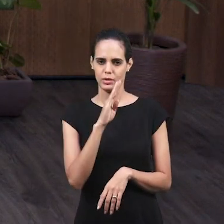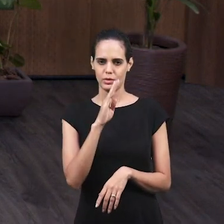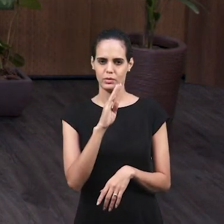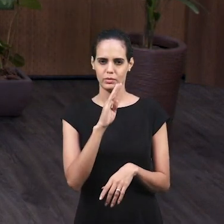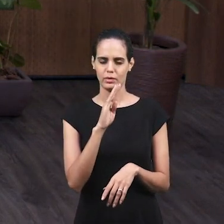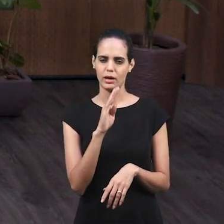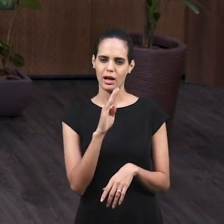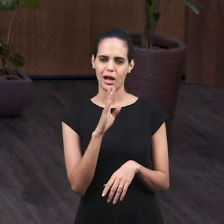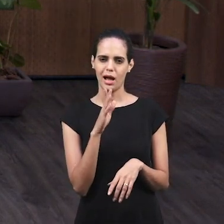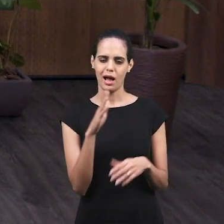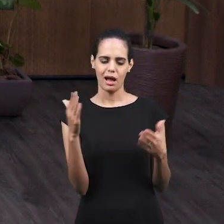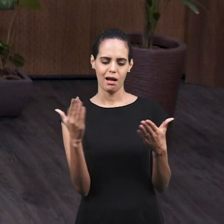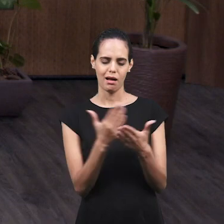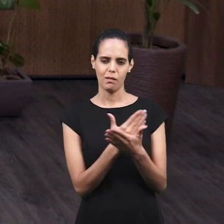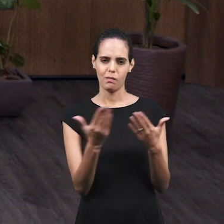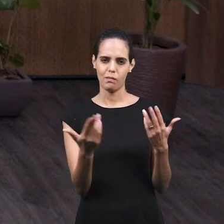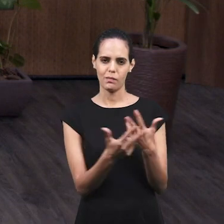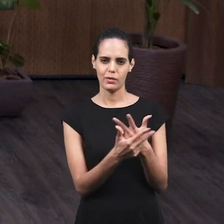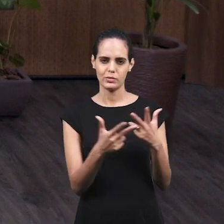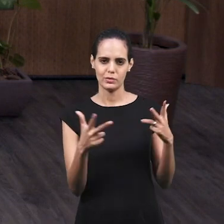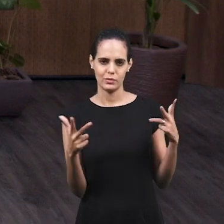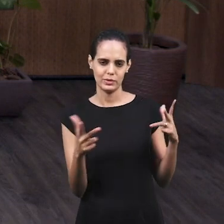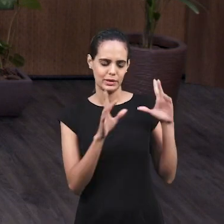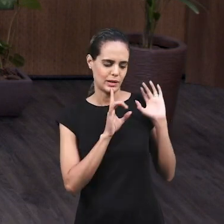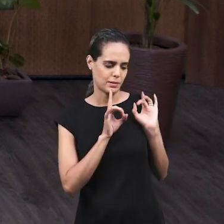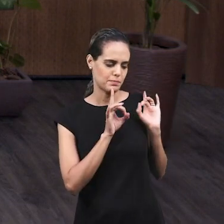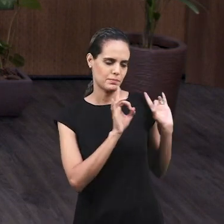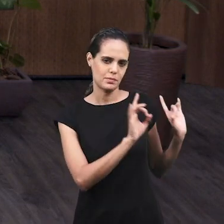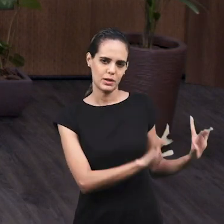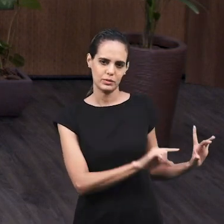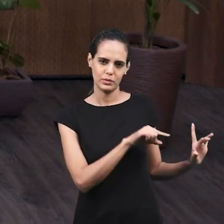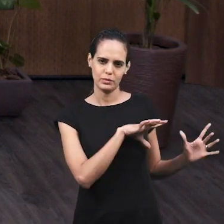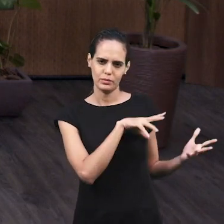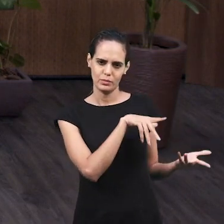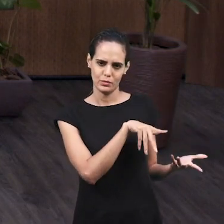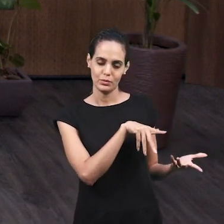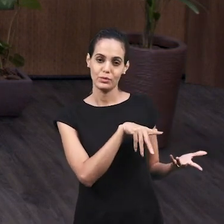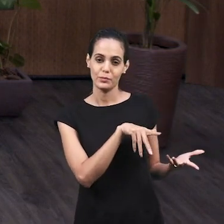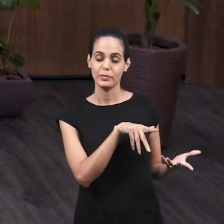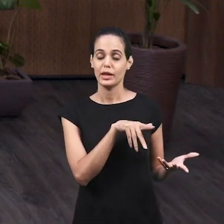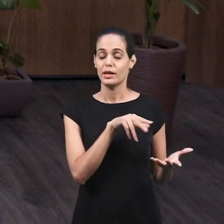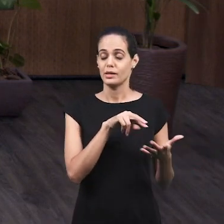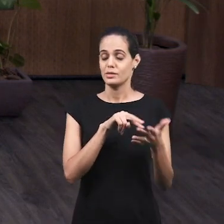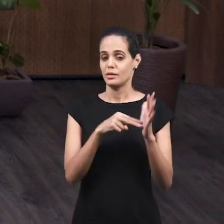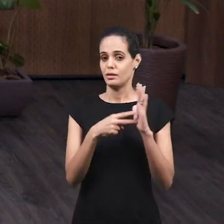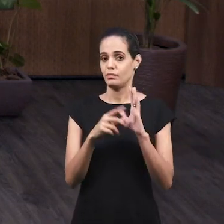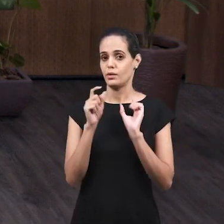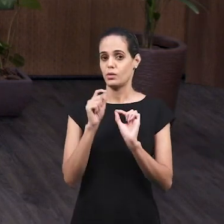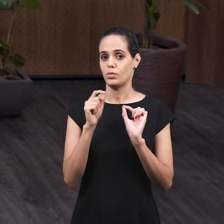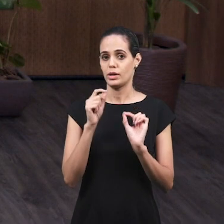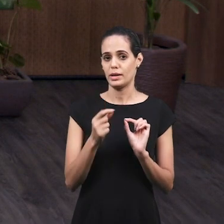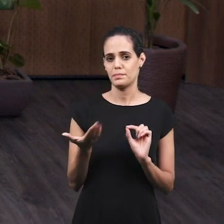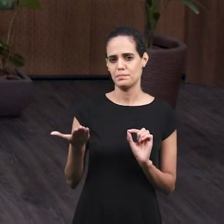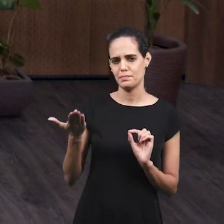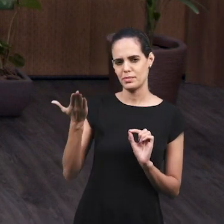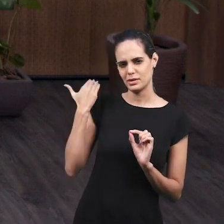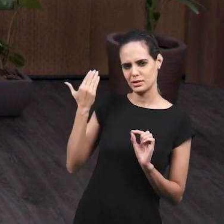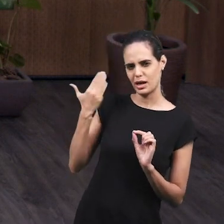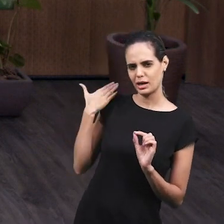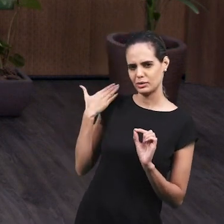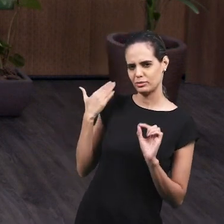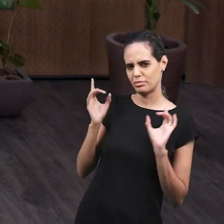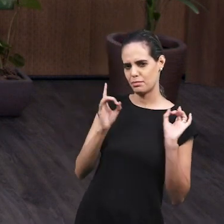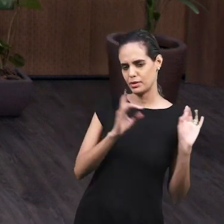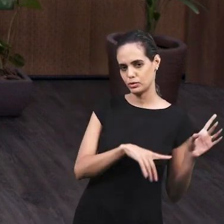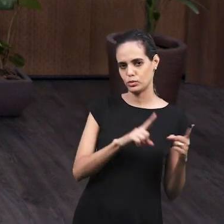Bartimée, il a laissé quelque chose derrière, c'est-à-dire des situations, pasteur Sergio, qui sont restées dans le passé